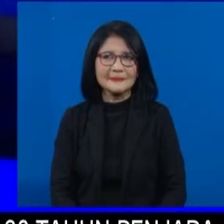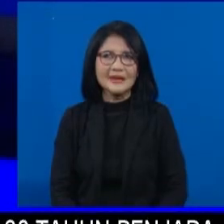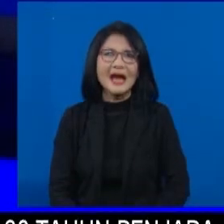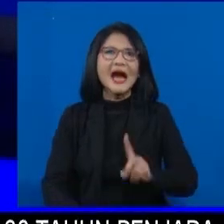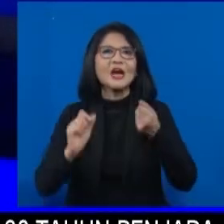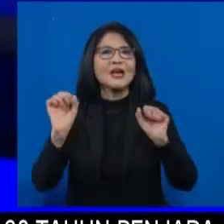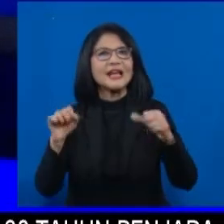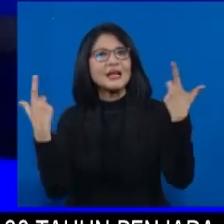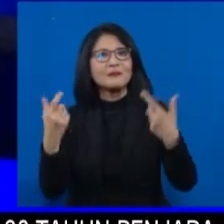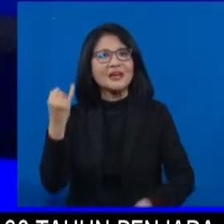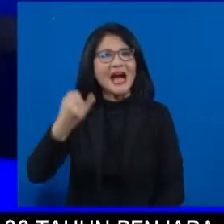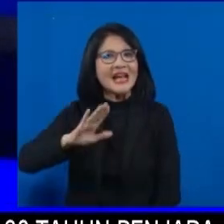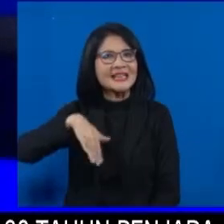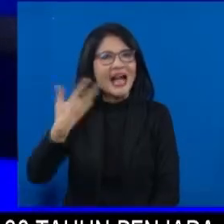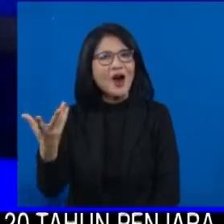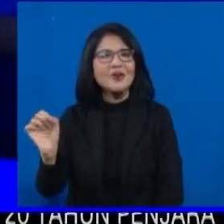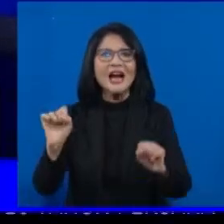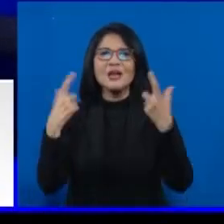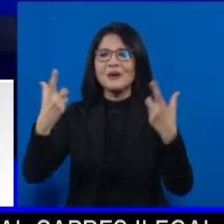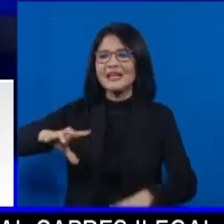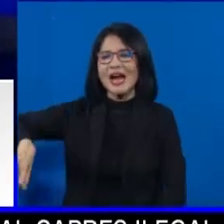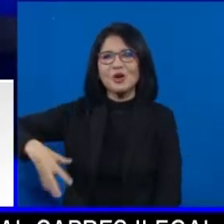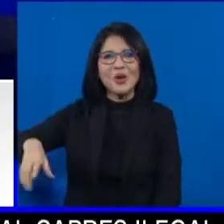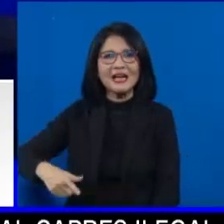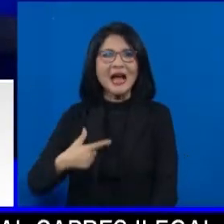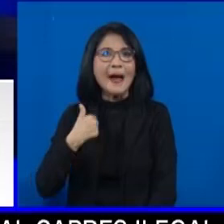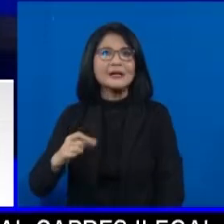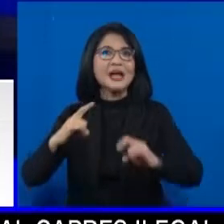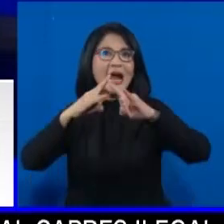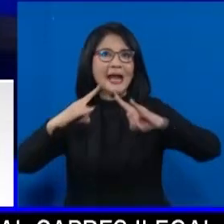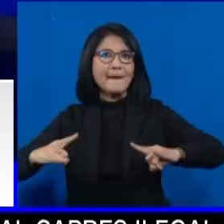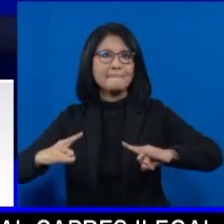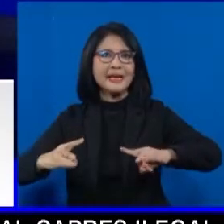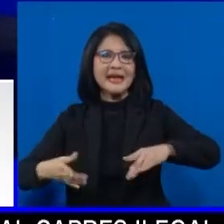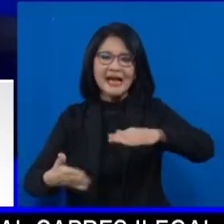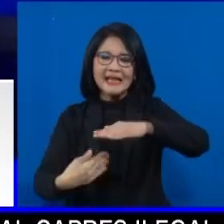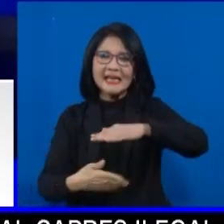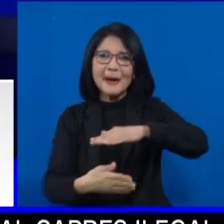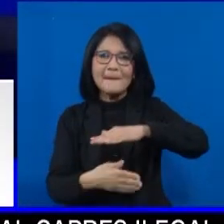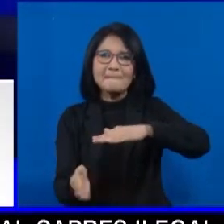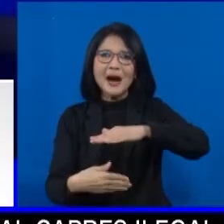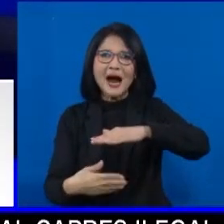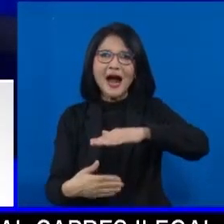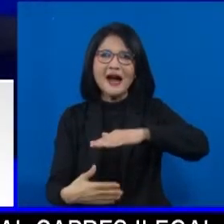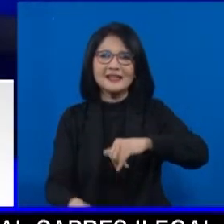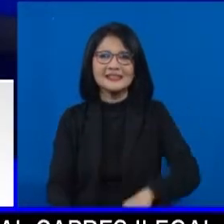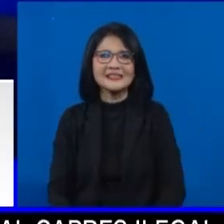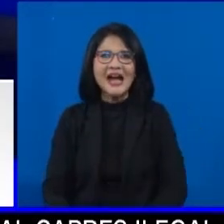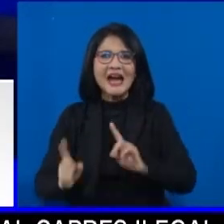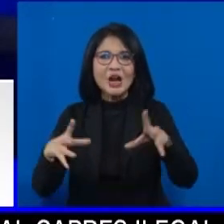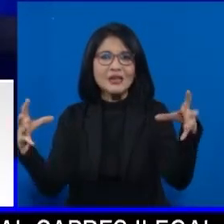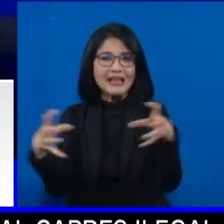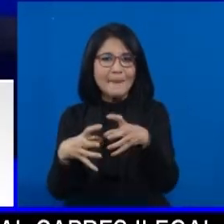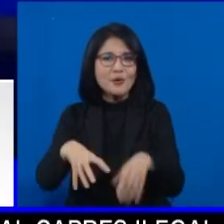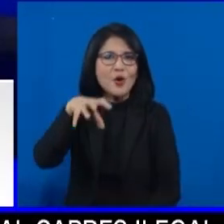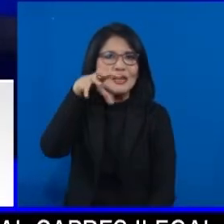Kalau lagi libur akhir tahun begini nih, liburan dengan keluarga bisa juga dengan camping, bakar-bakar ikan begitu biar semakin akrab ya. Jika digabung